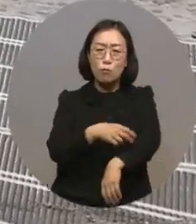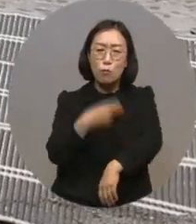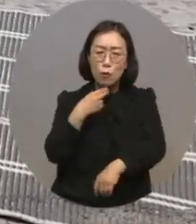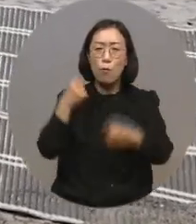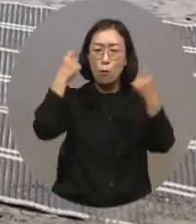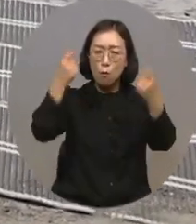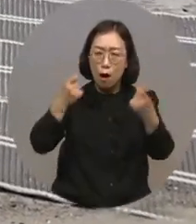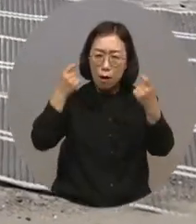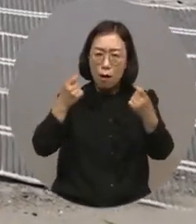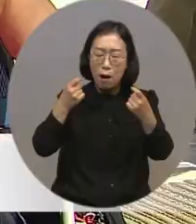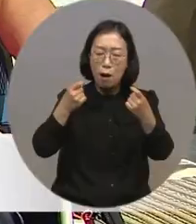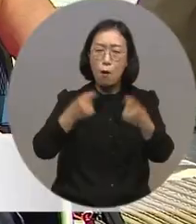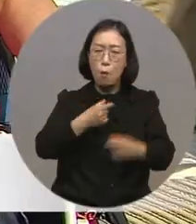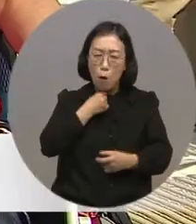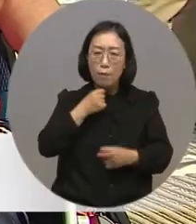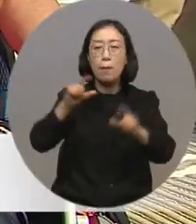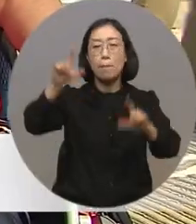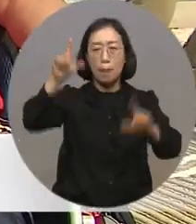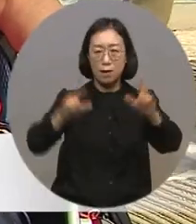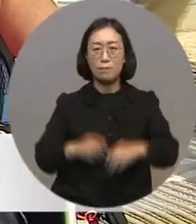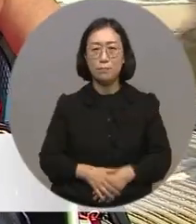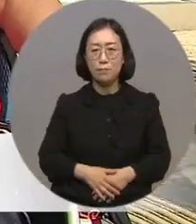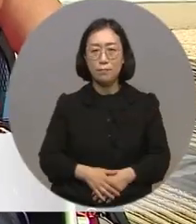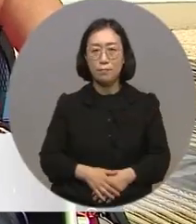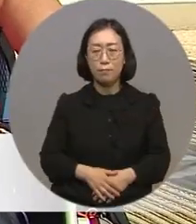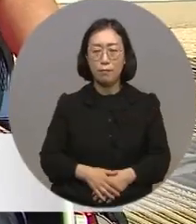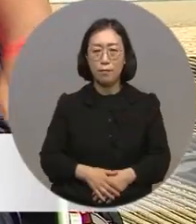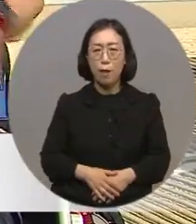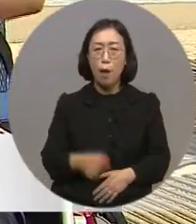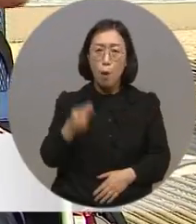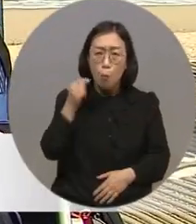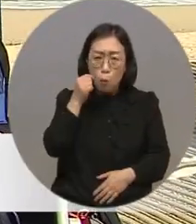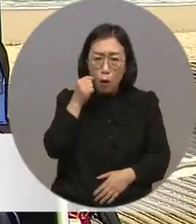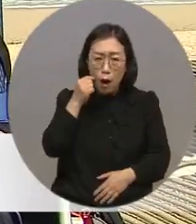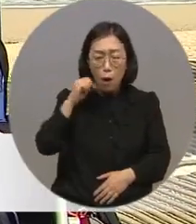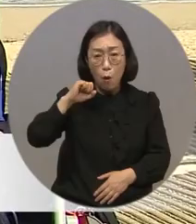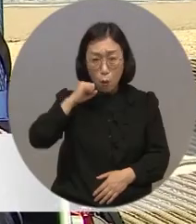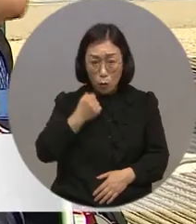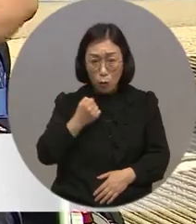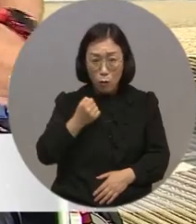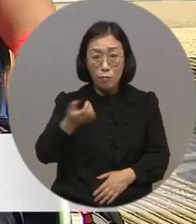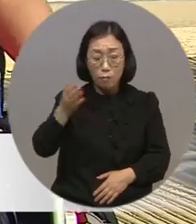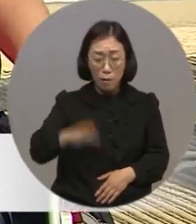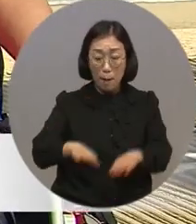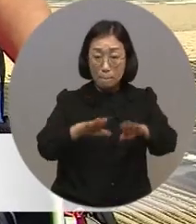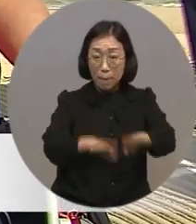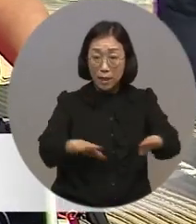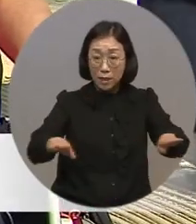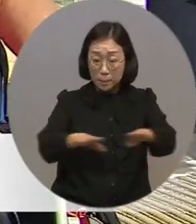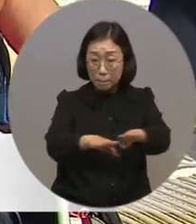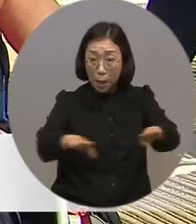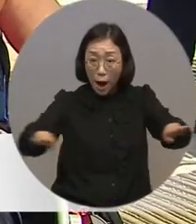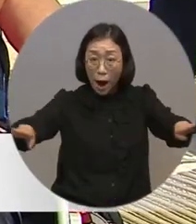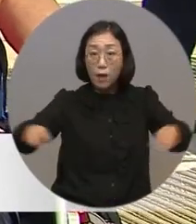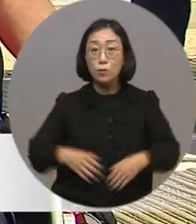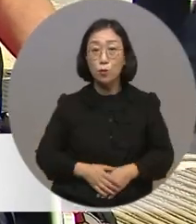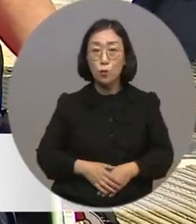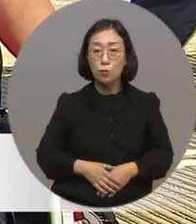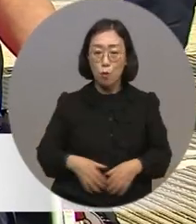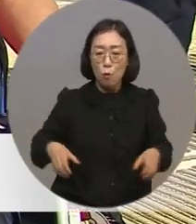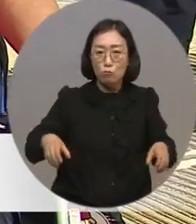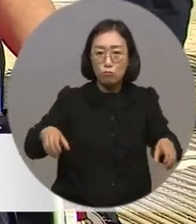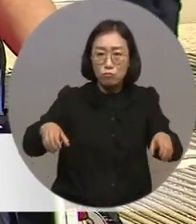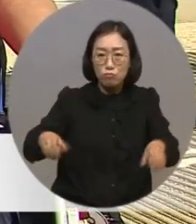간절함이 느껴집니다. 못갈줄 알았는데 이런 게 있으니까 자유롭게 다닐 수가 있어서